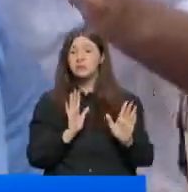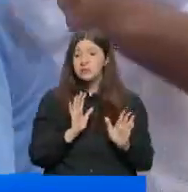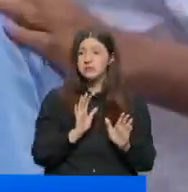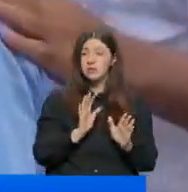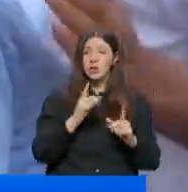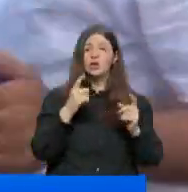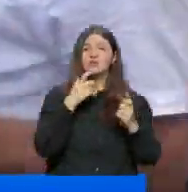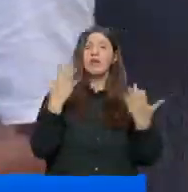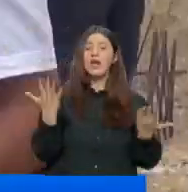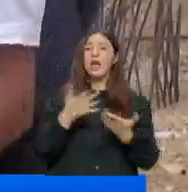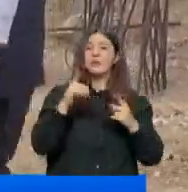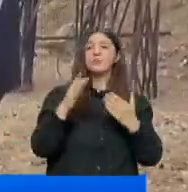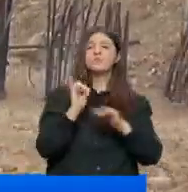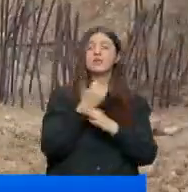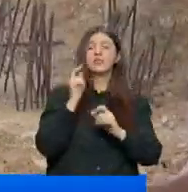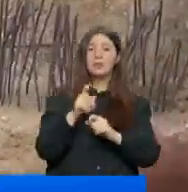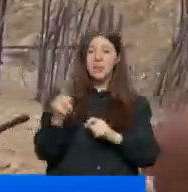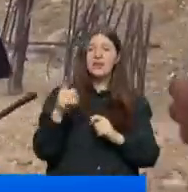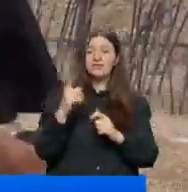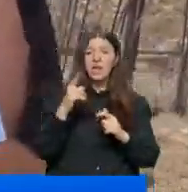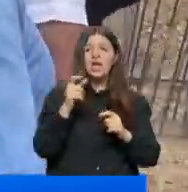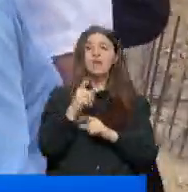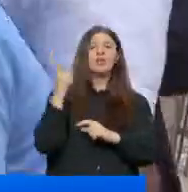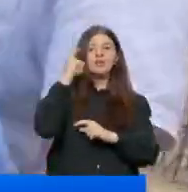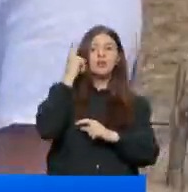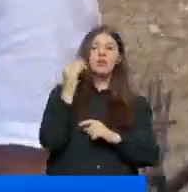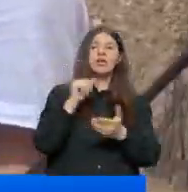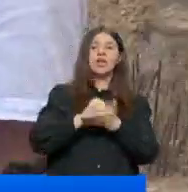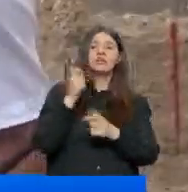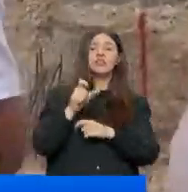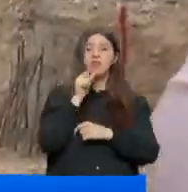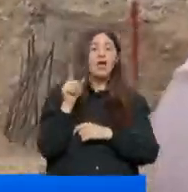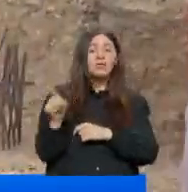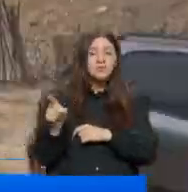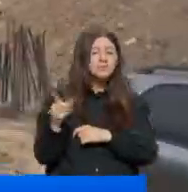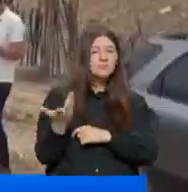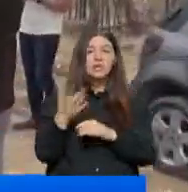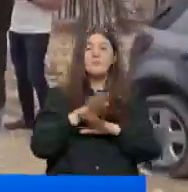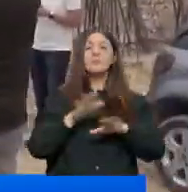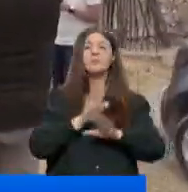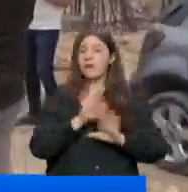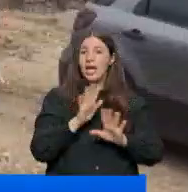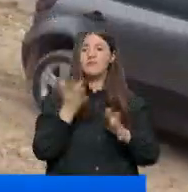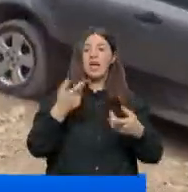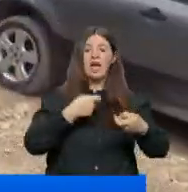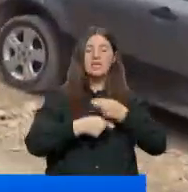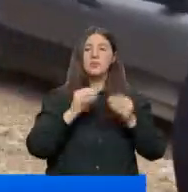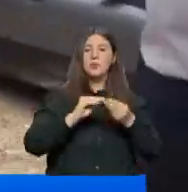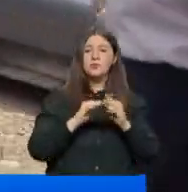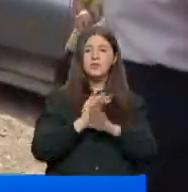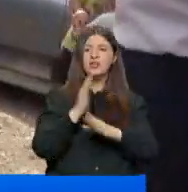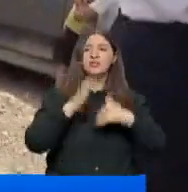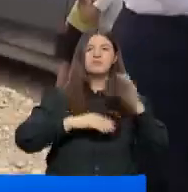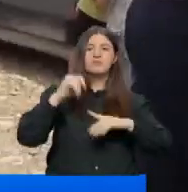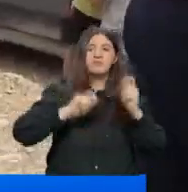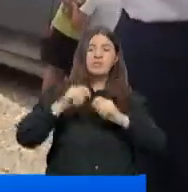itekleyemez. Uzun yıllardır bu mesleği yapan ve ilde tanınan gazeteci Mustafa Karaaslan, bitmeyen ve esnafı mağdur eden